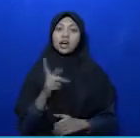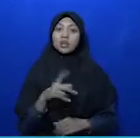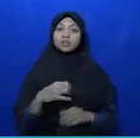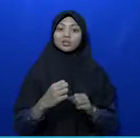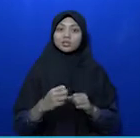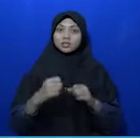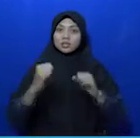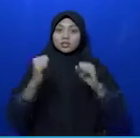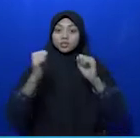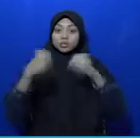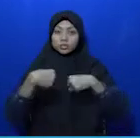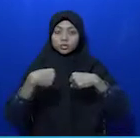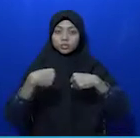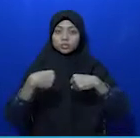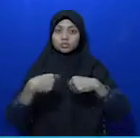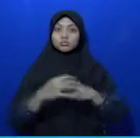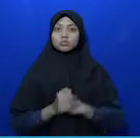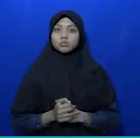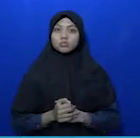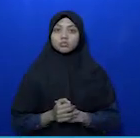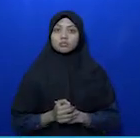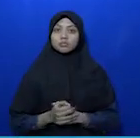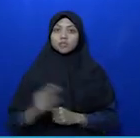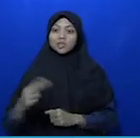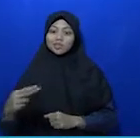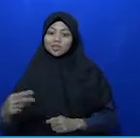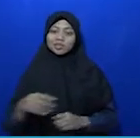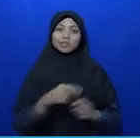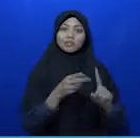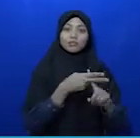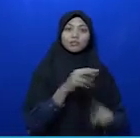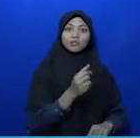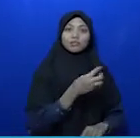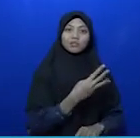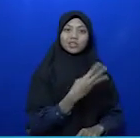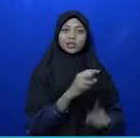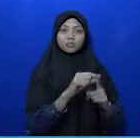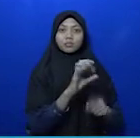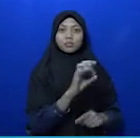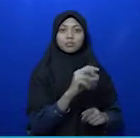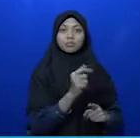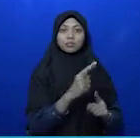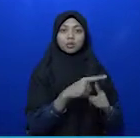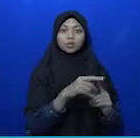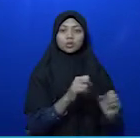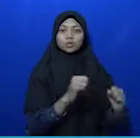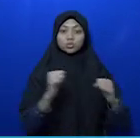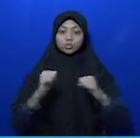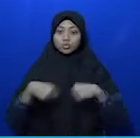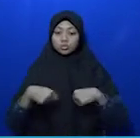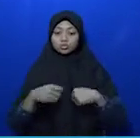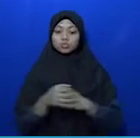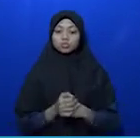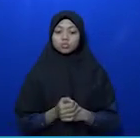oleh para pihak tentunya itu akan jadi binding. Gitu. Nah, sehingga mesti caranya cara begitu. Kalau